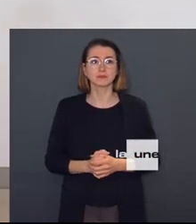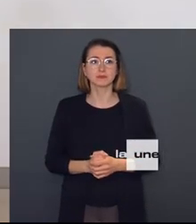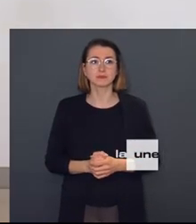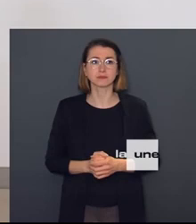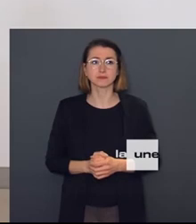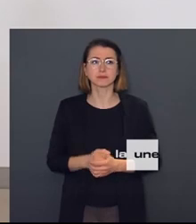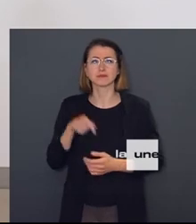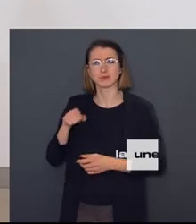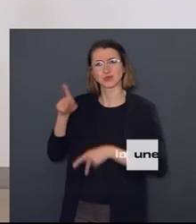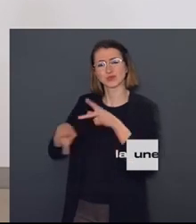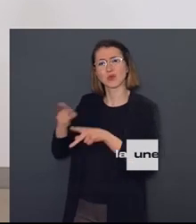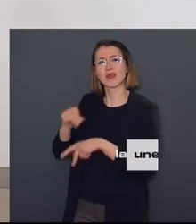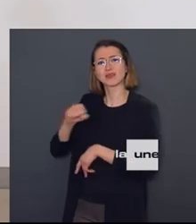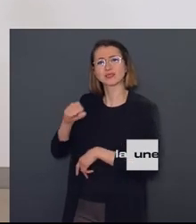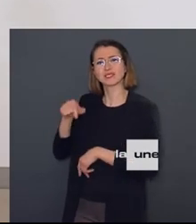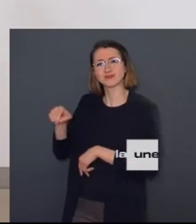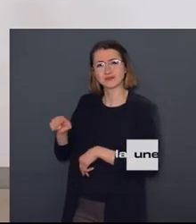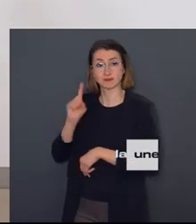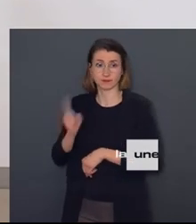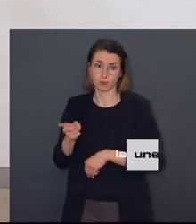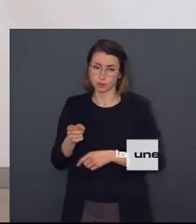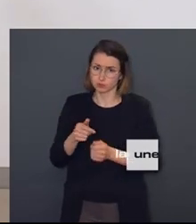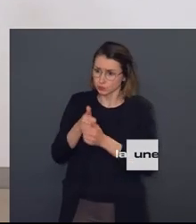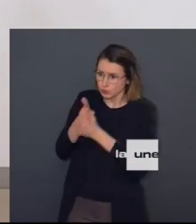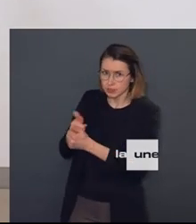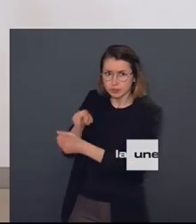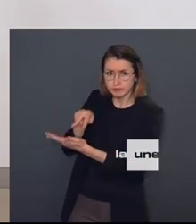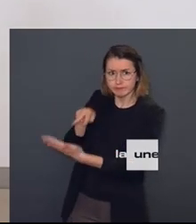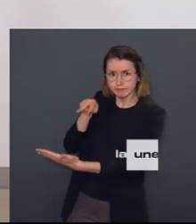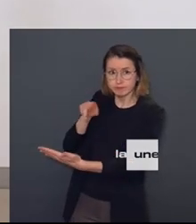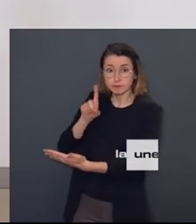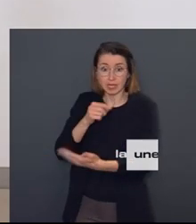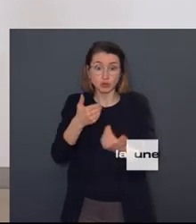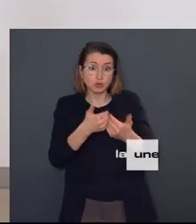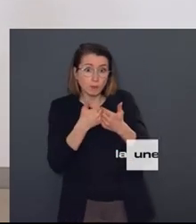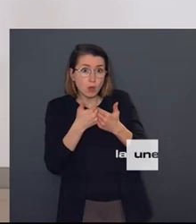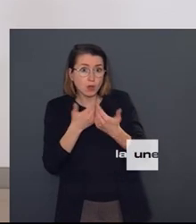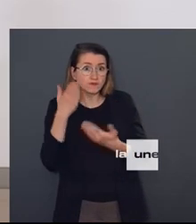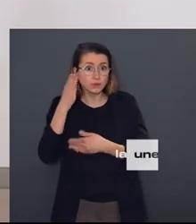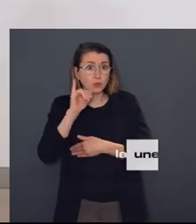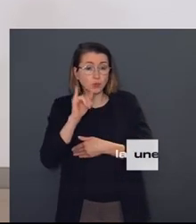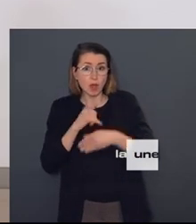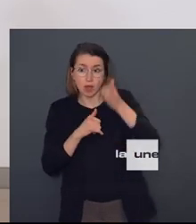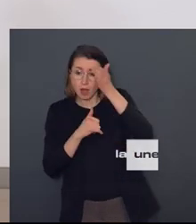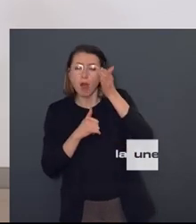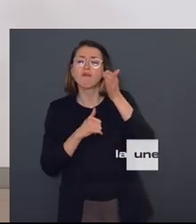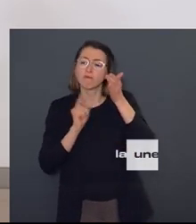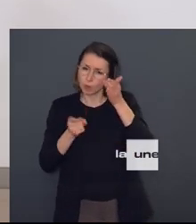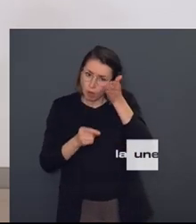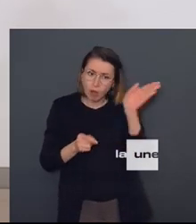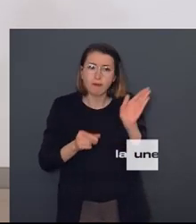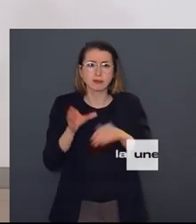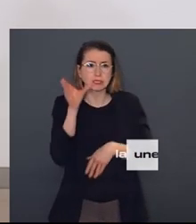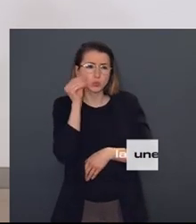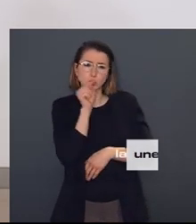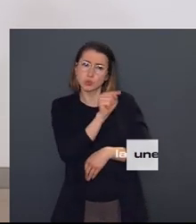sourd non plus à la demande de perspective. Et cette demande de perspective, on l'a écoutée, on l'a bien entendue, et on a pu donner cette perspective. Et